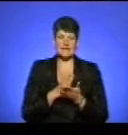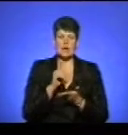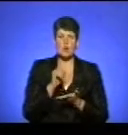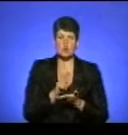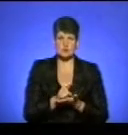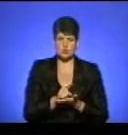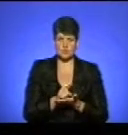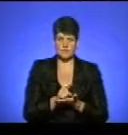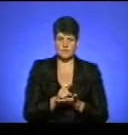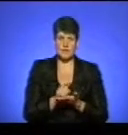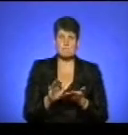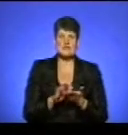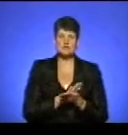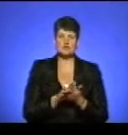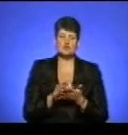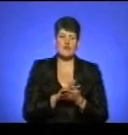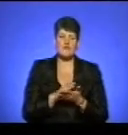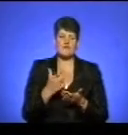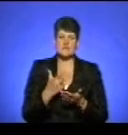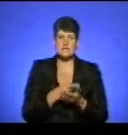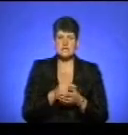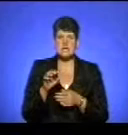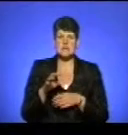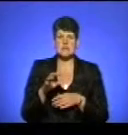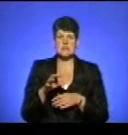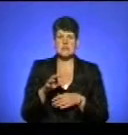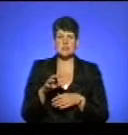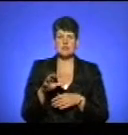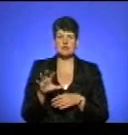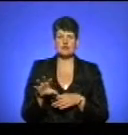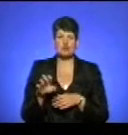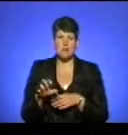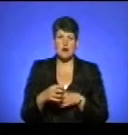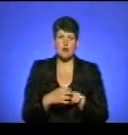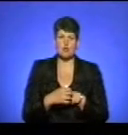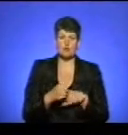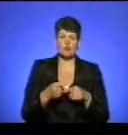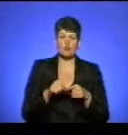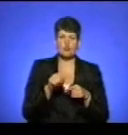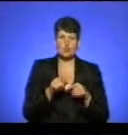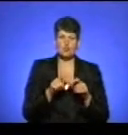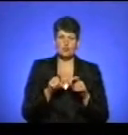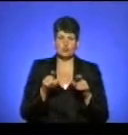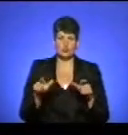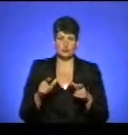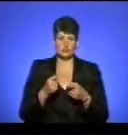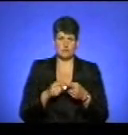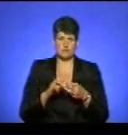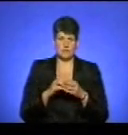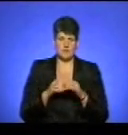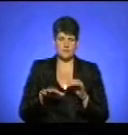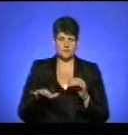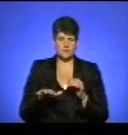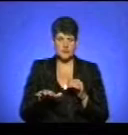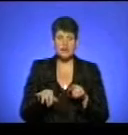обов'язкова і безкоштовна вакцинація собак-котів в даній неблагополучному пункті і в загрозливій зоні, а так само